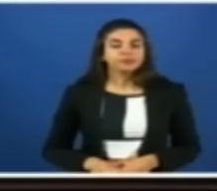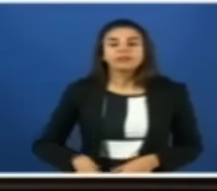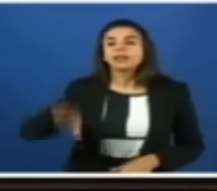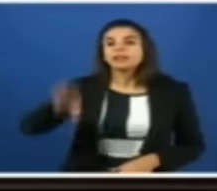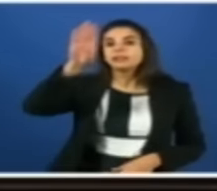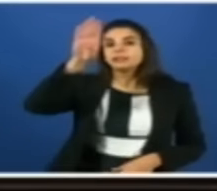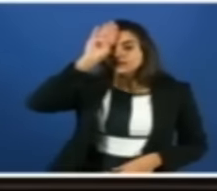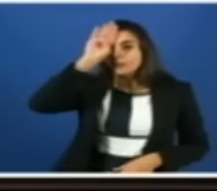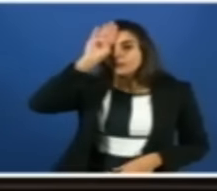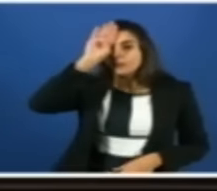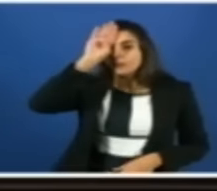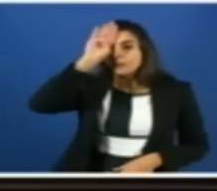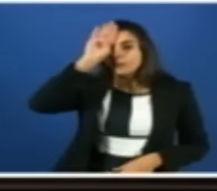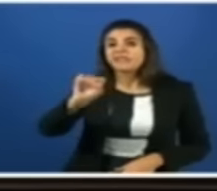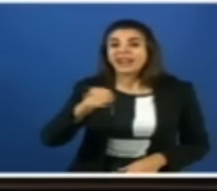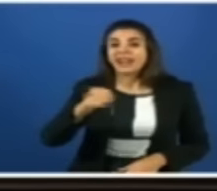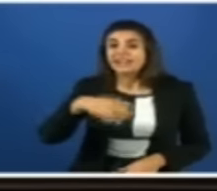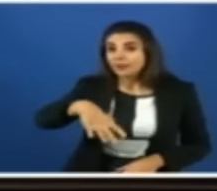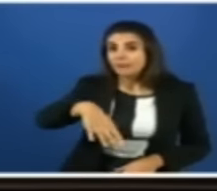İstanbul Finans Merkezi